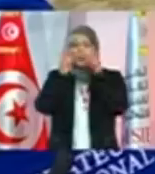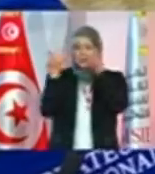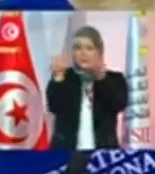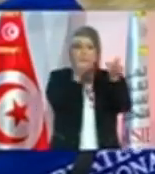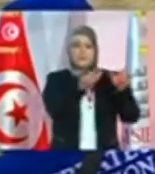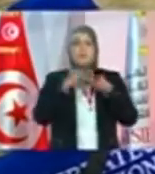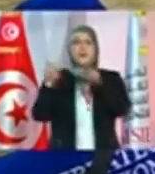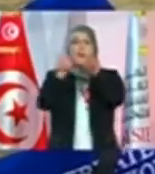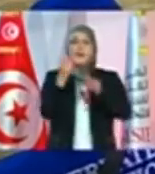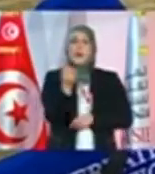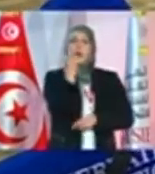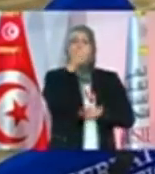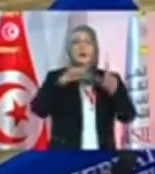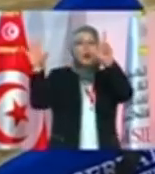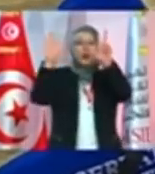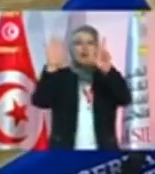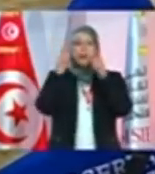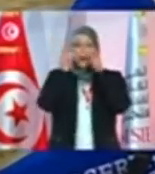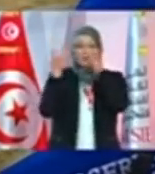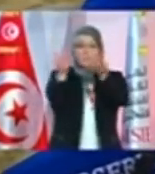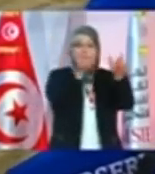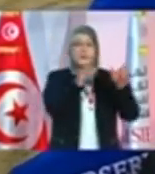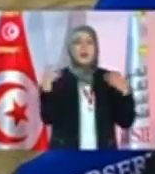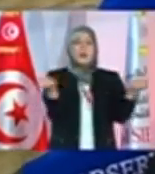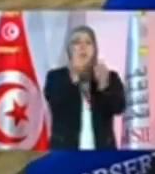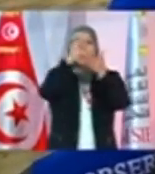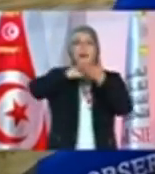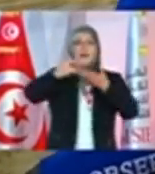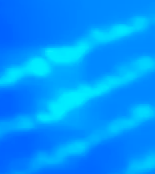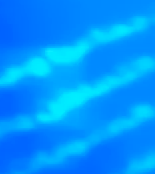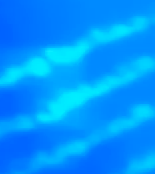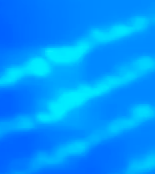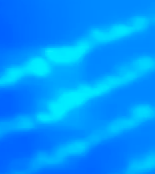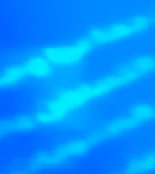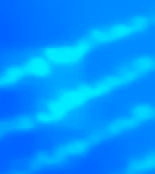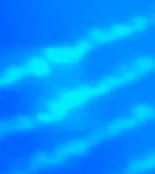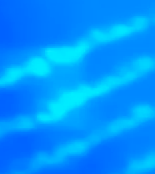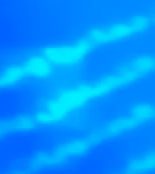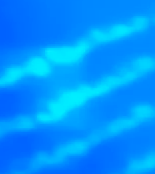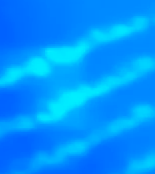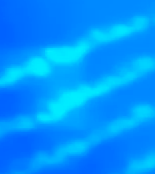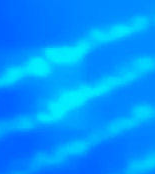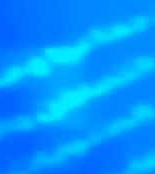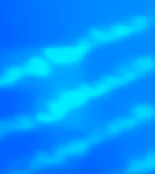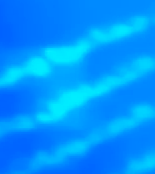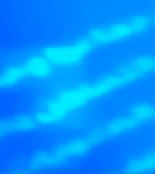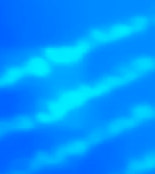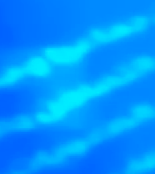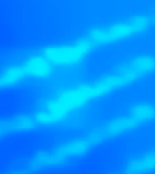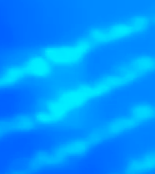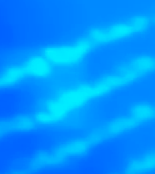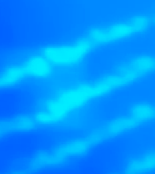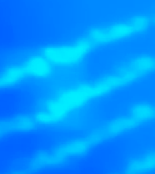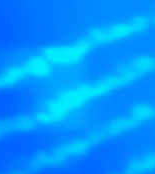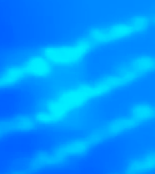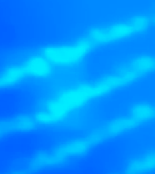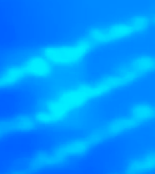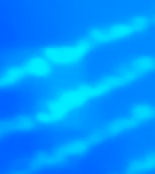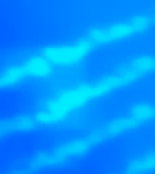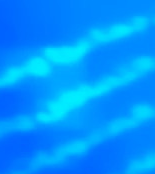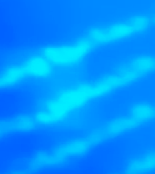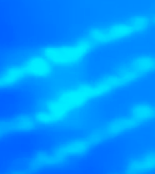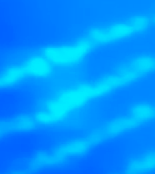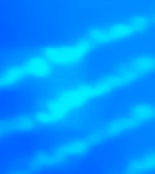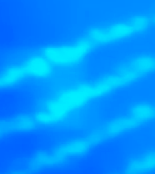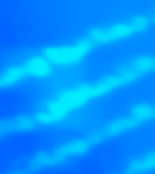بالطعون من المحكمة الإدارية في الرابع من شهر مارس المقبل. وفي آخر الاستعدادات ليوم التصويت